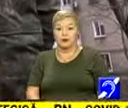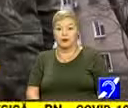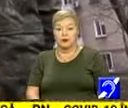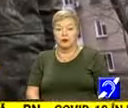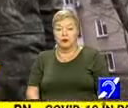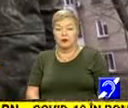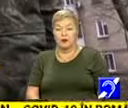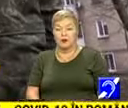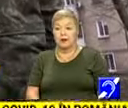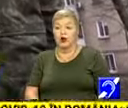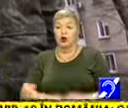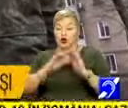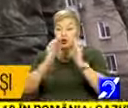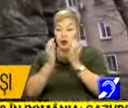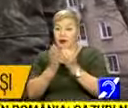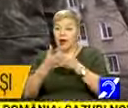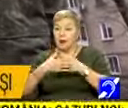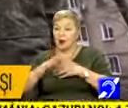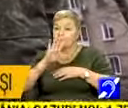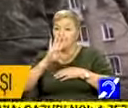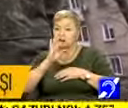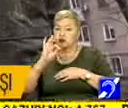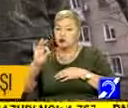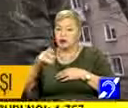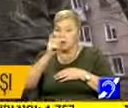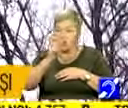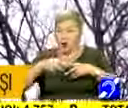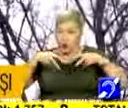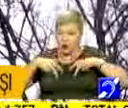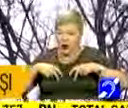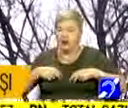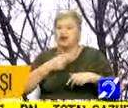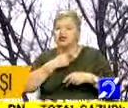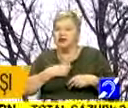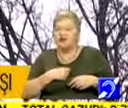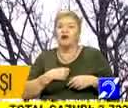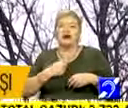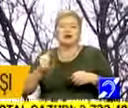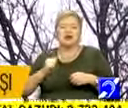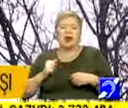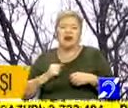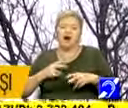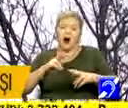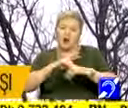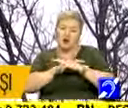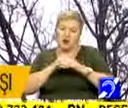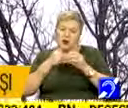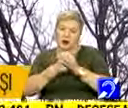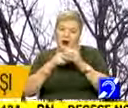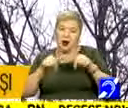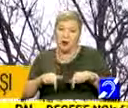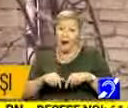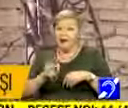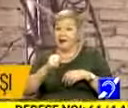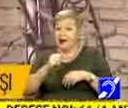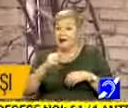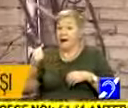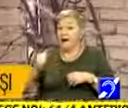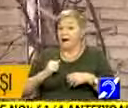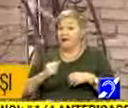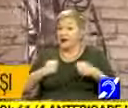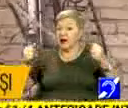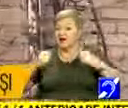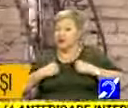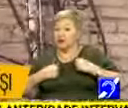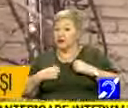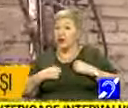більше. În total, aproape 400 de ucraineni, militari și civili și-au pierdut viața până acum. În același timp, însă, armata și voluntarii din forțele de apărare